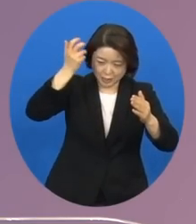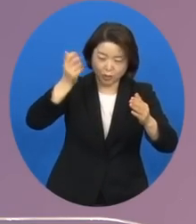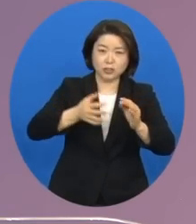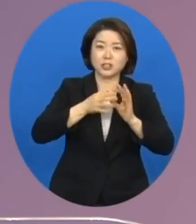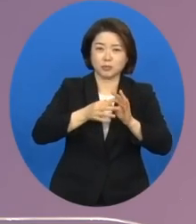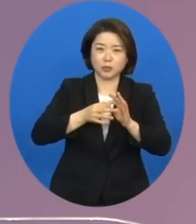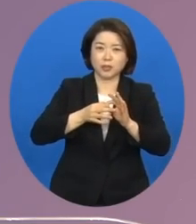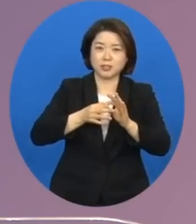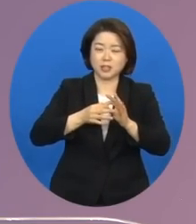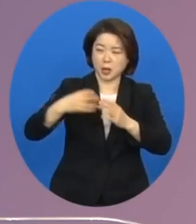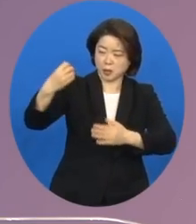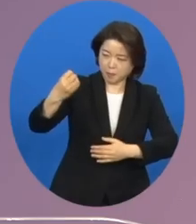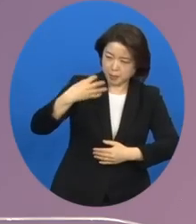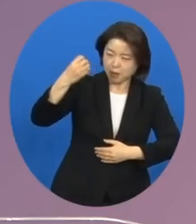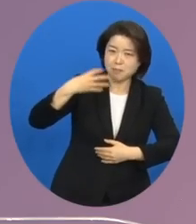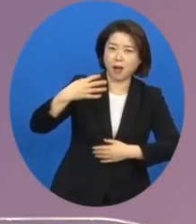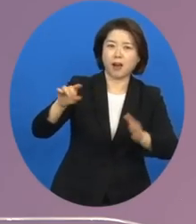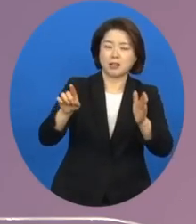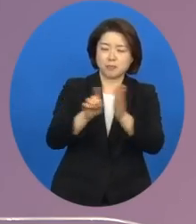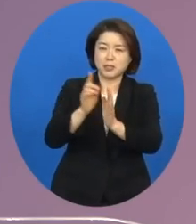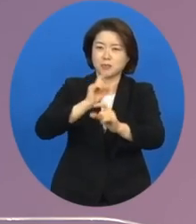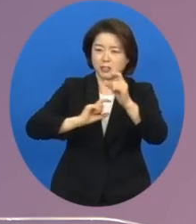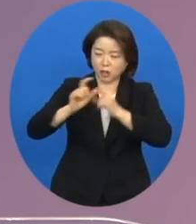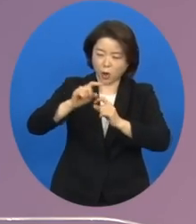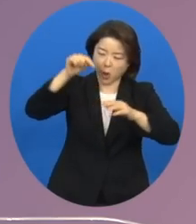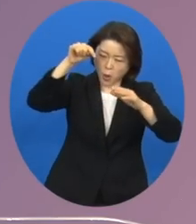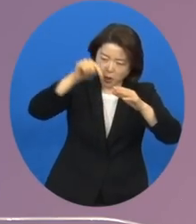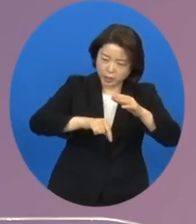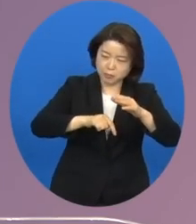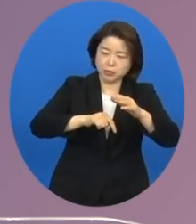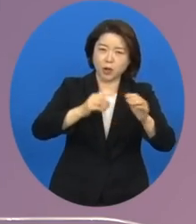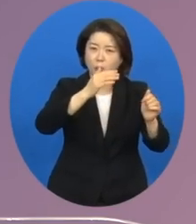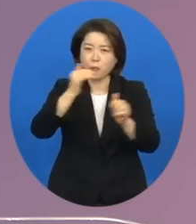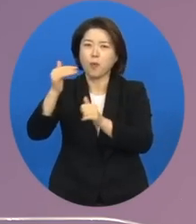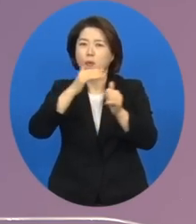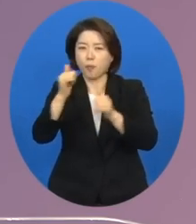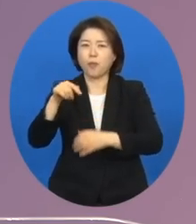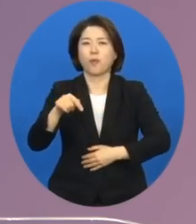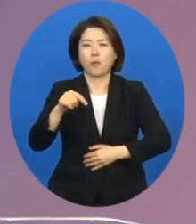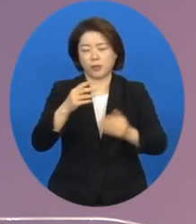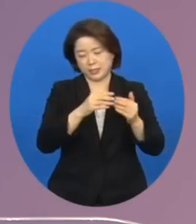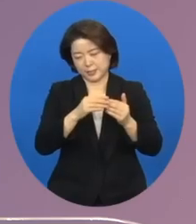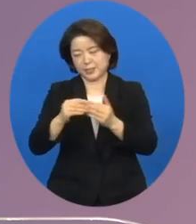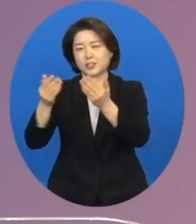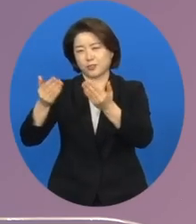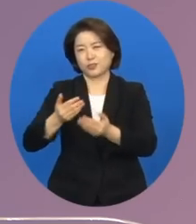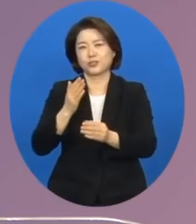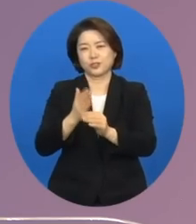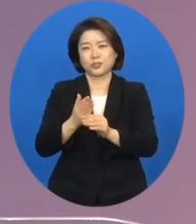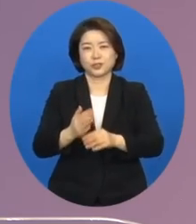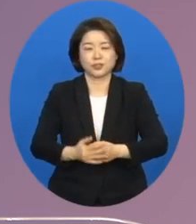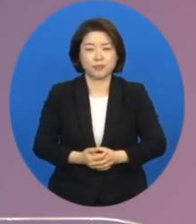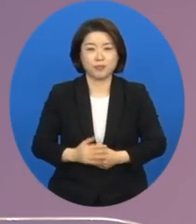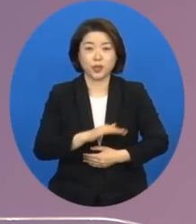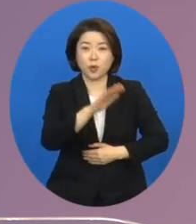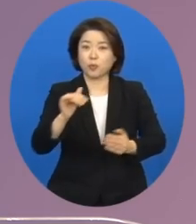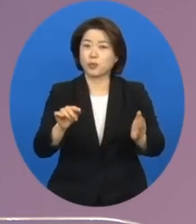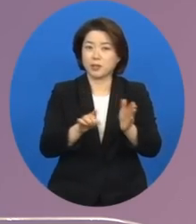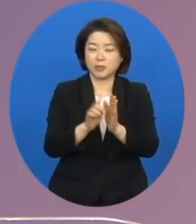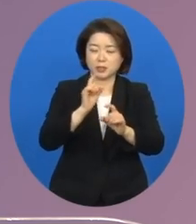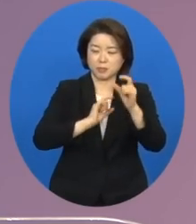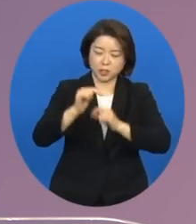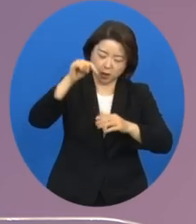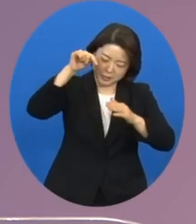우리에게 믿음에 더 깊은 곳으로 나아가도록 우리를 이끌어 주세요 우리의 믿음이